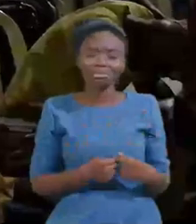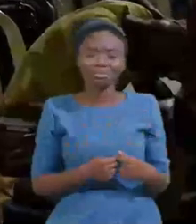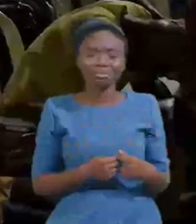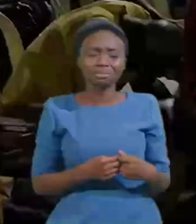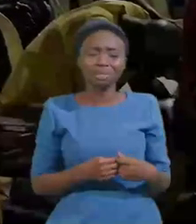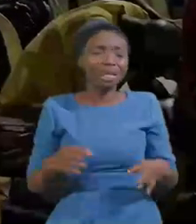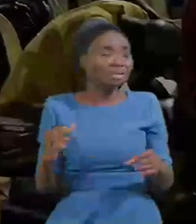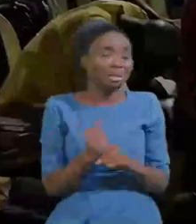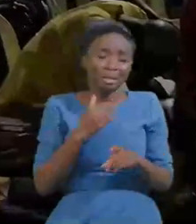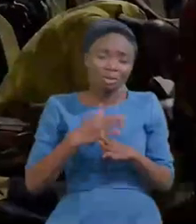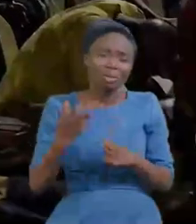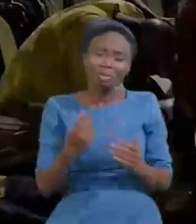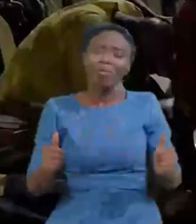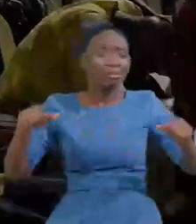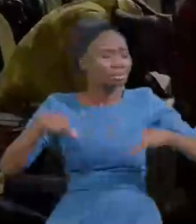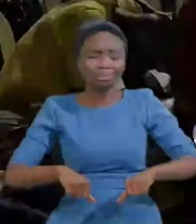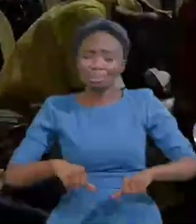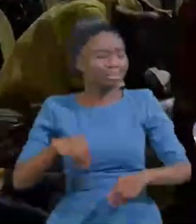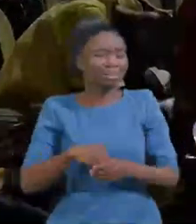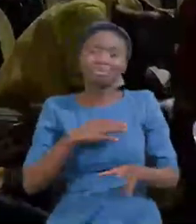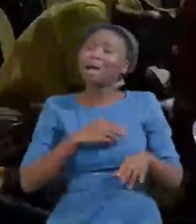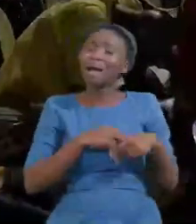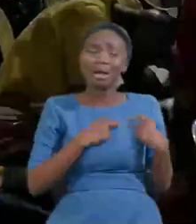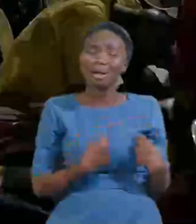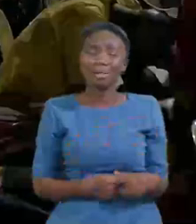Ôte la confusion de mon cœur.